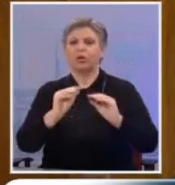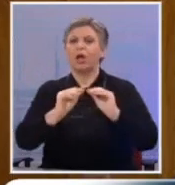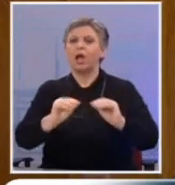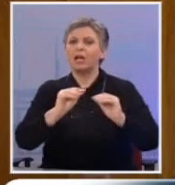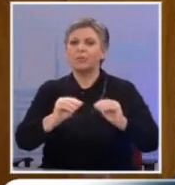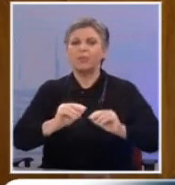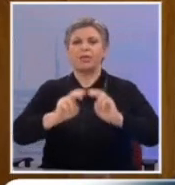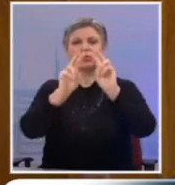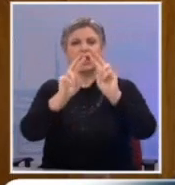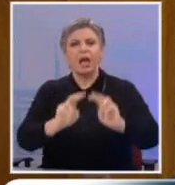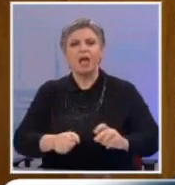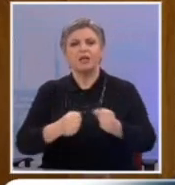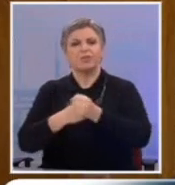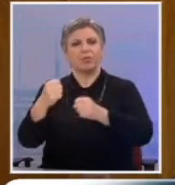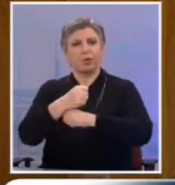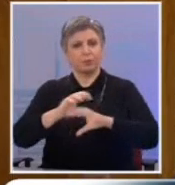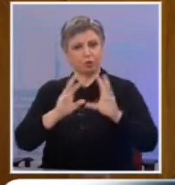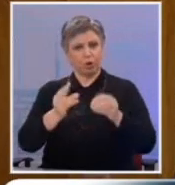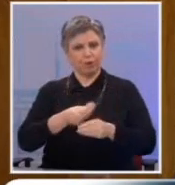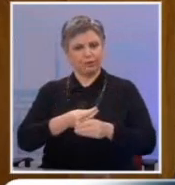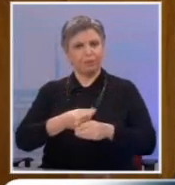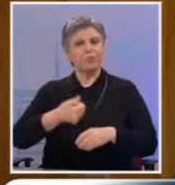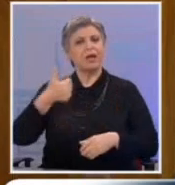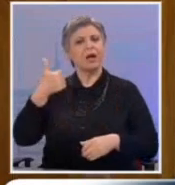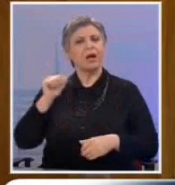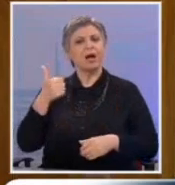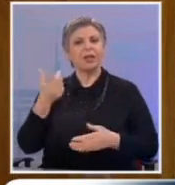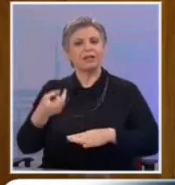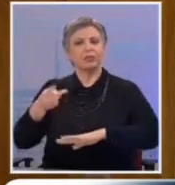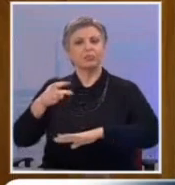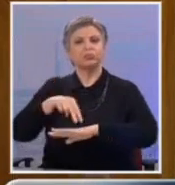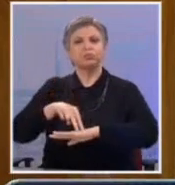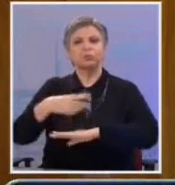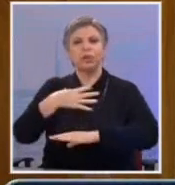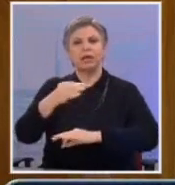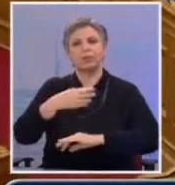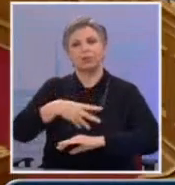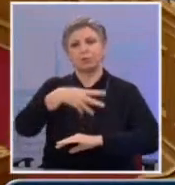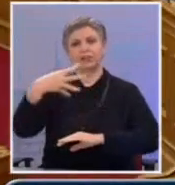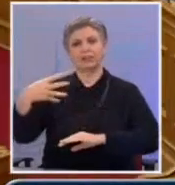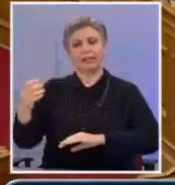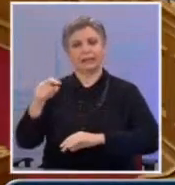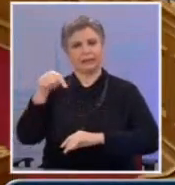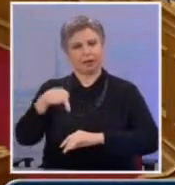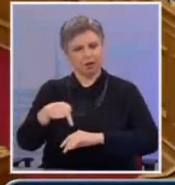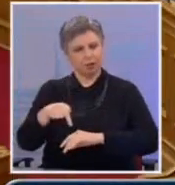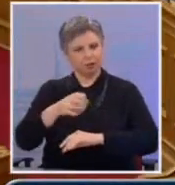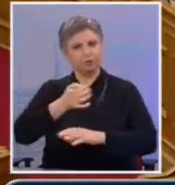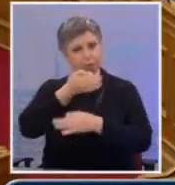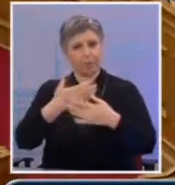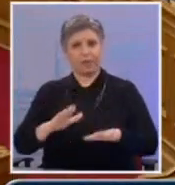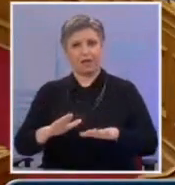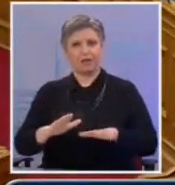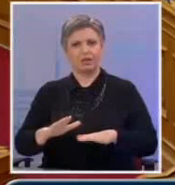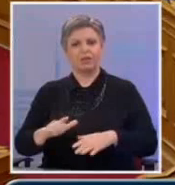υποδομών. Όπως εξήγησε χθες ο εισηγητής του ΣΥΡΙΖΑ, συνάδελφος κ. Τσακαλώτος. Έχει δεσμευτεί σε ανέφικτα